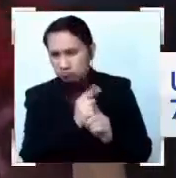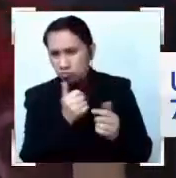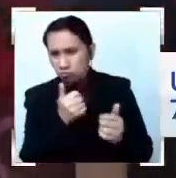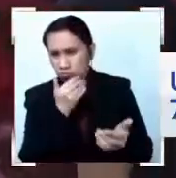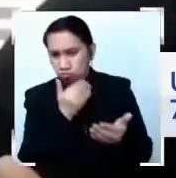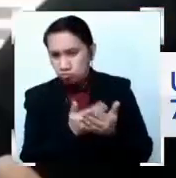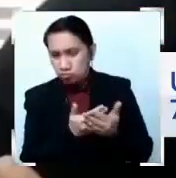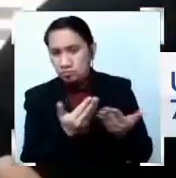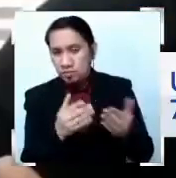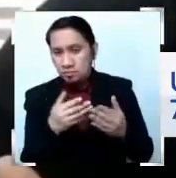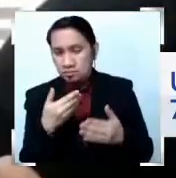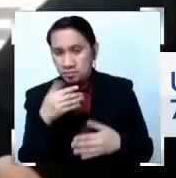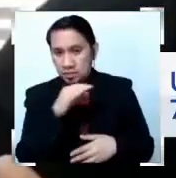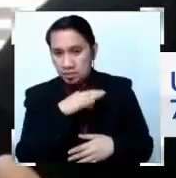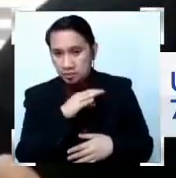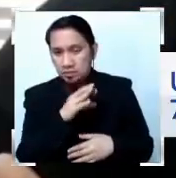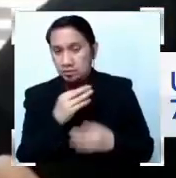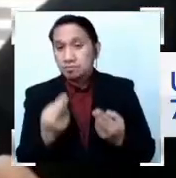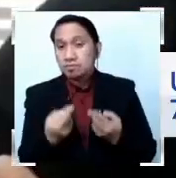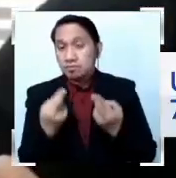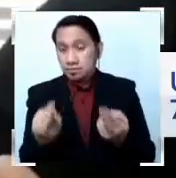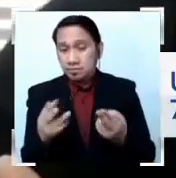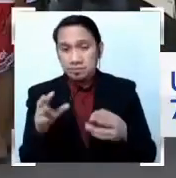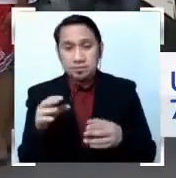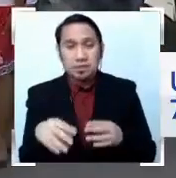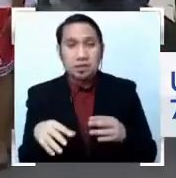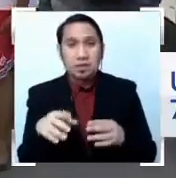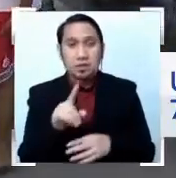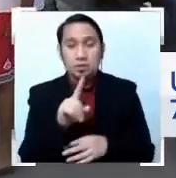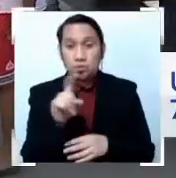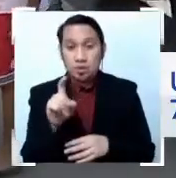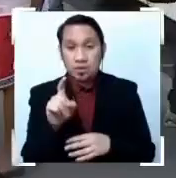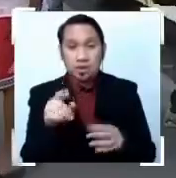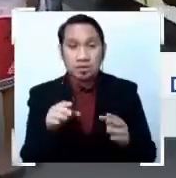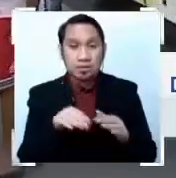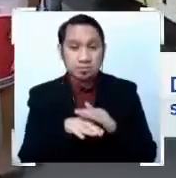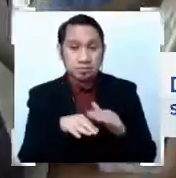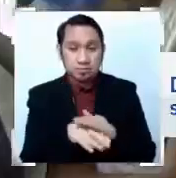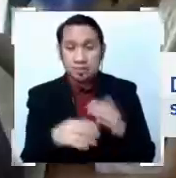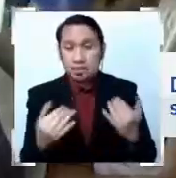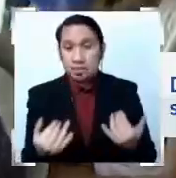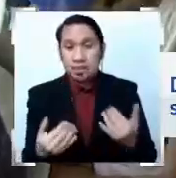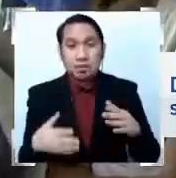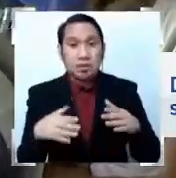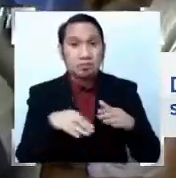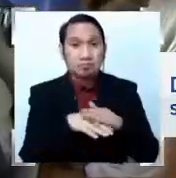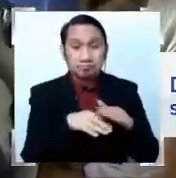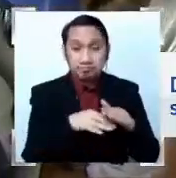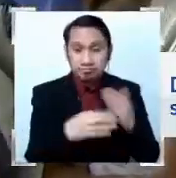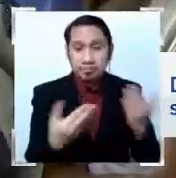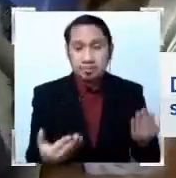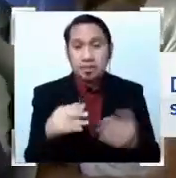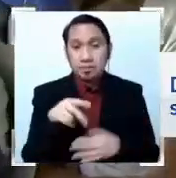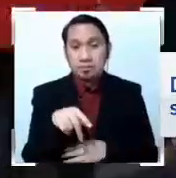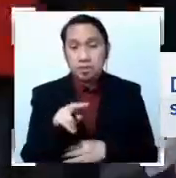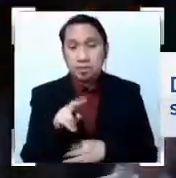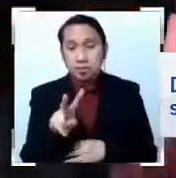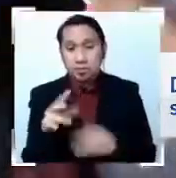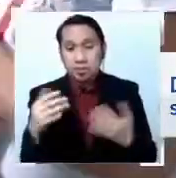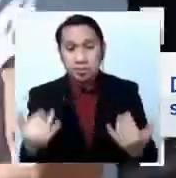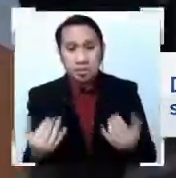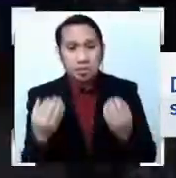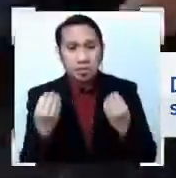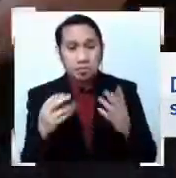At magre-recommenda rin po tayo na increase na po ito sa 100 capacity. Kasabay ng pagtaas ng kapasidad sa mga PUV, ang pagdami rin na mga lumalabas.